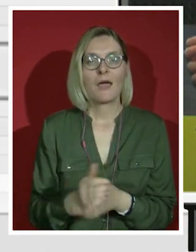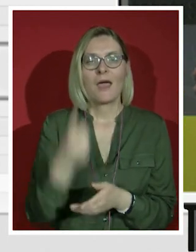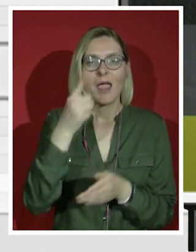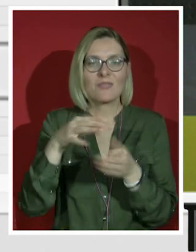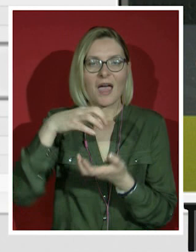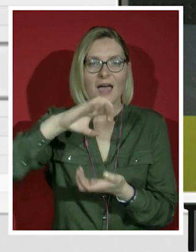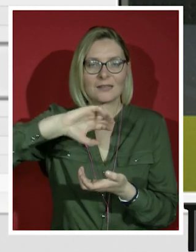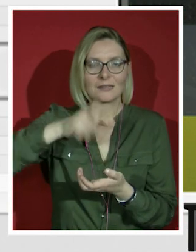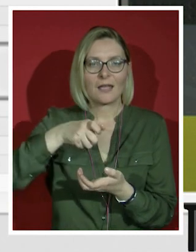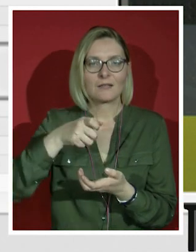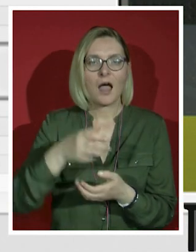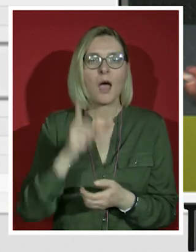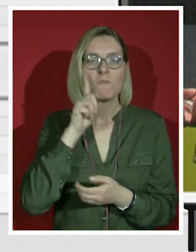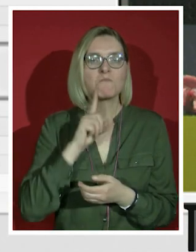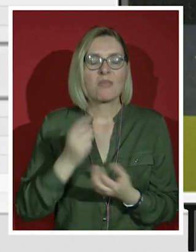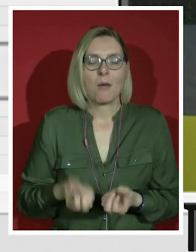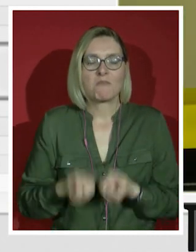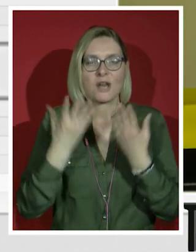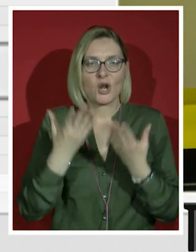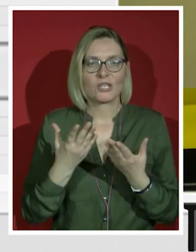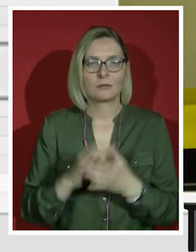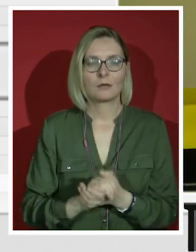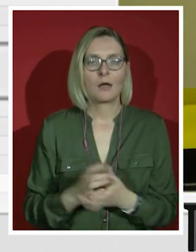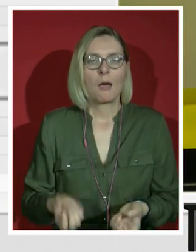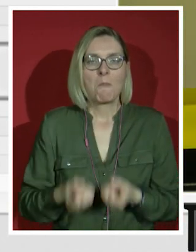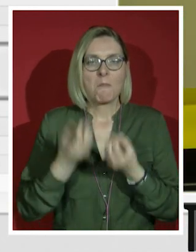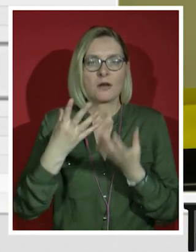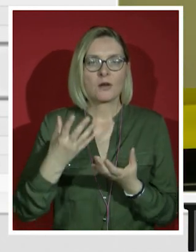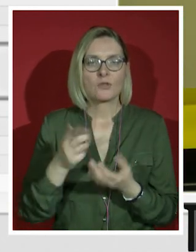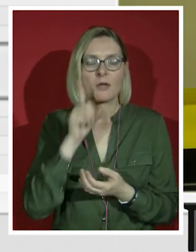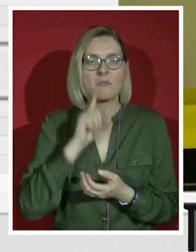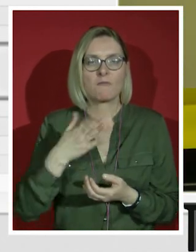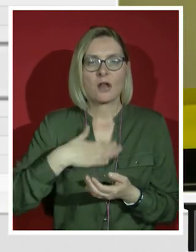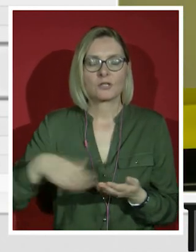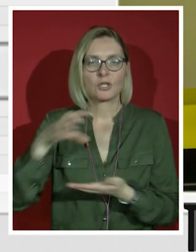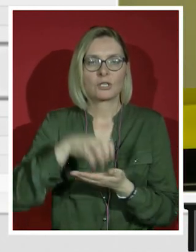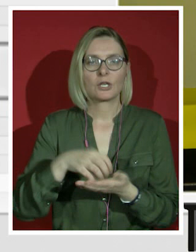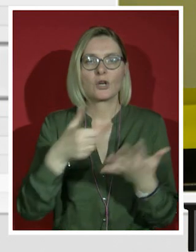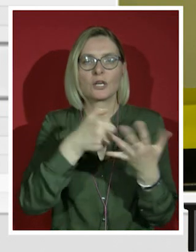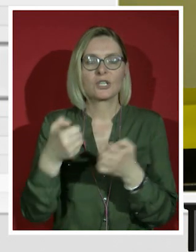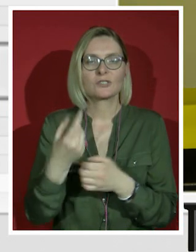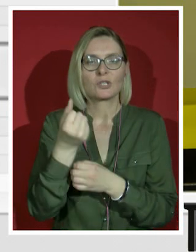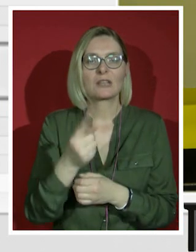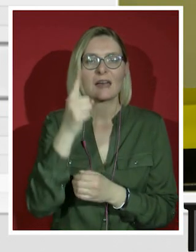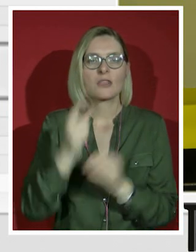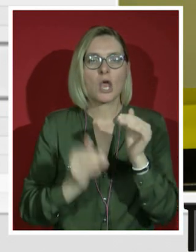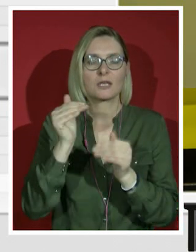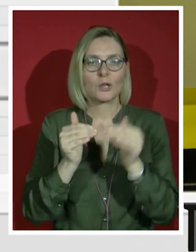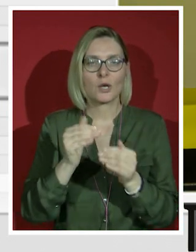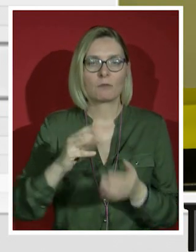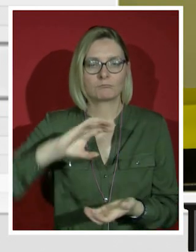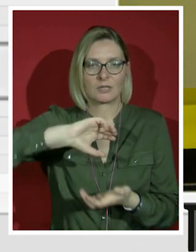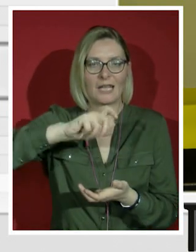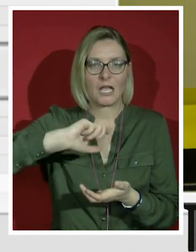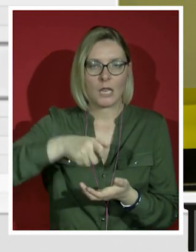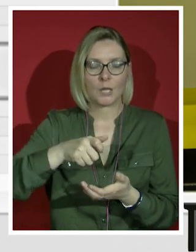тегла мед? Природен. Кај нас? Природен мед во нашиот регион е 600 денари килограм. Значи